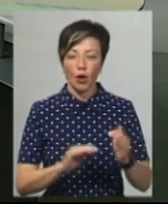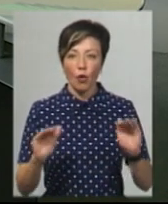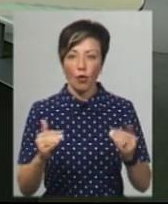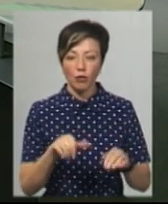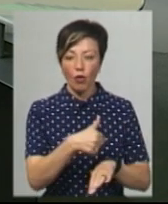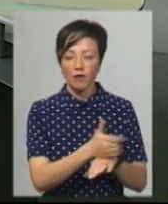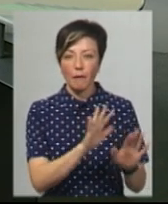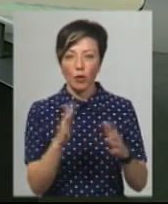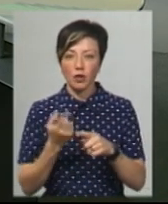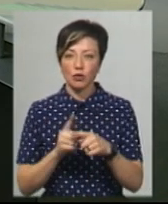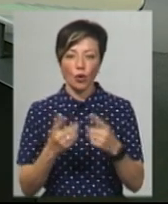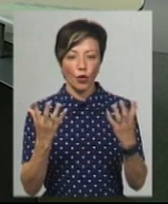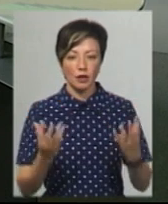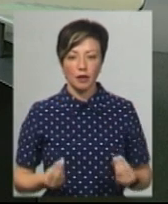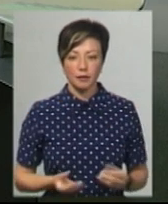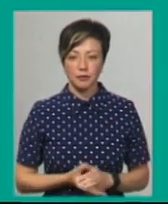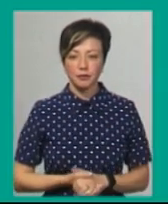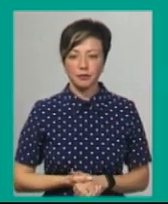коротко про головні події цього дня.